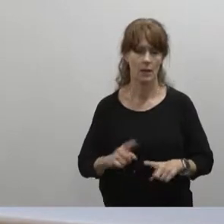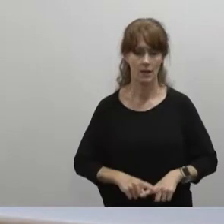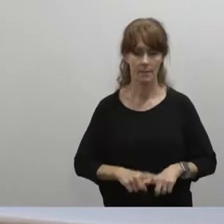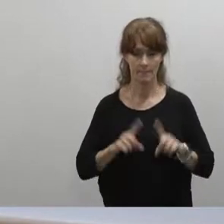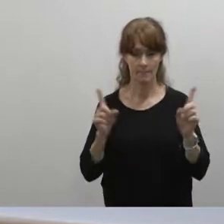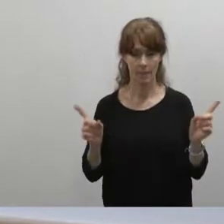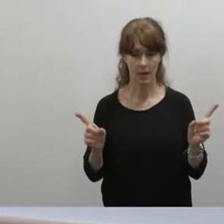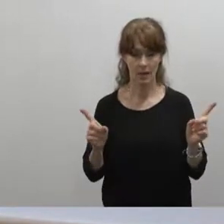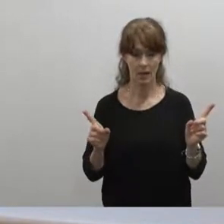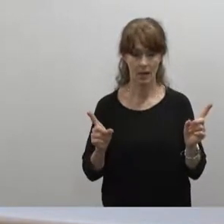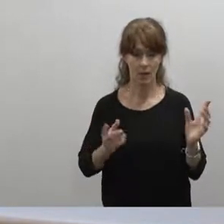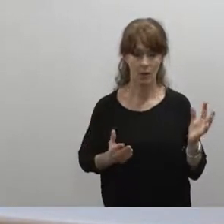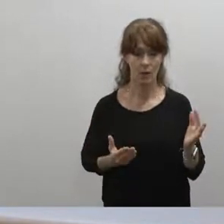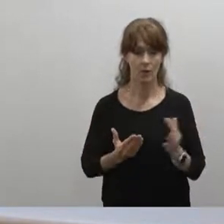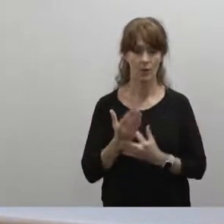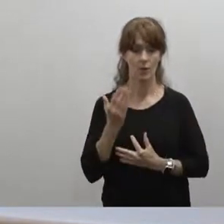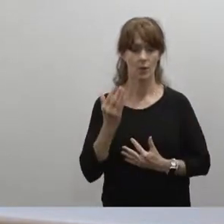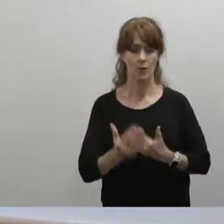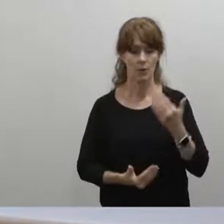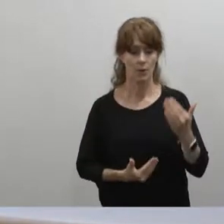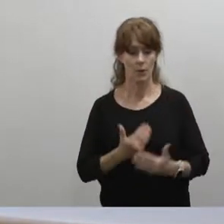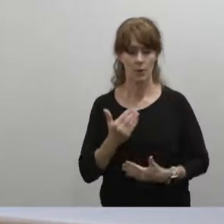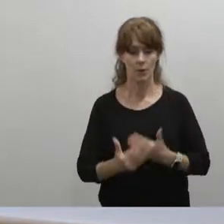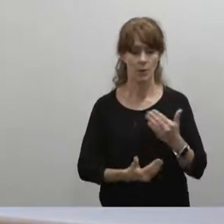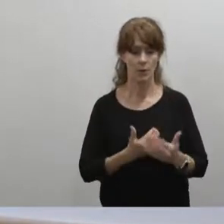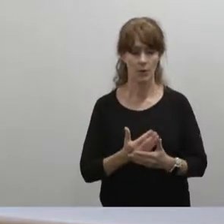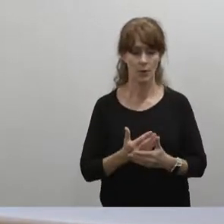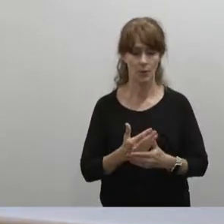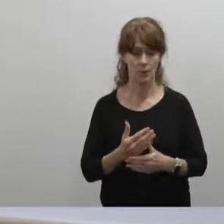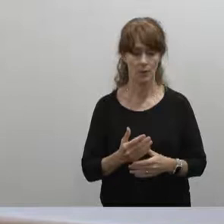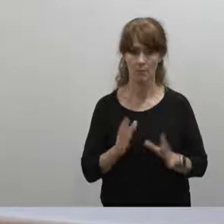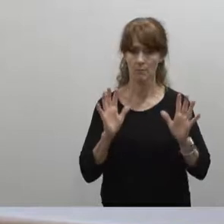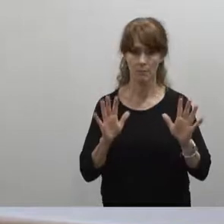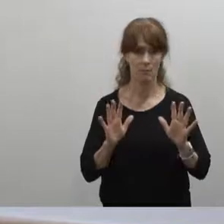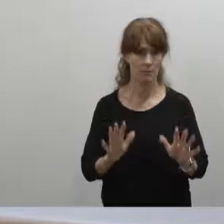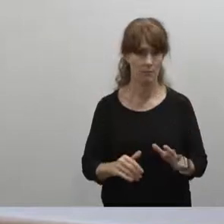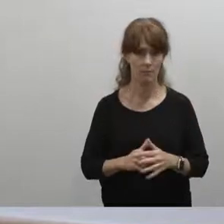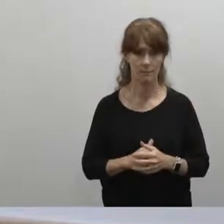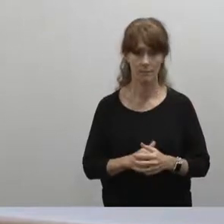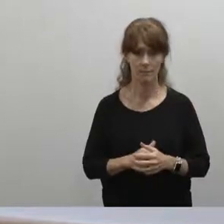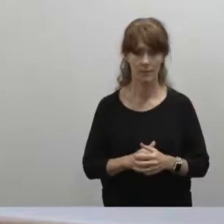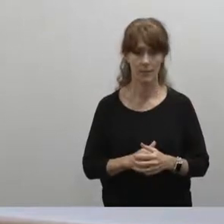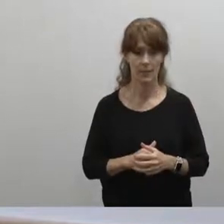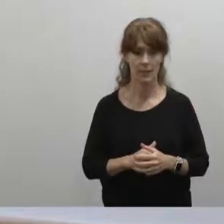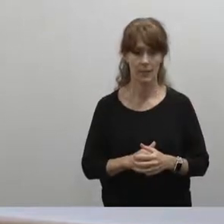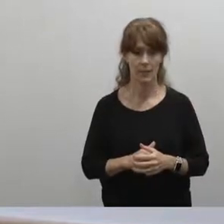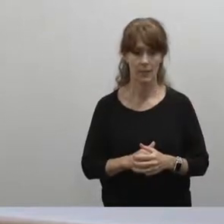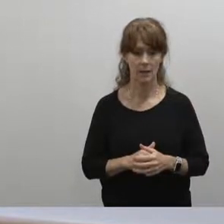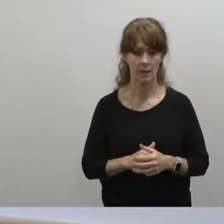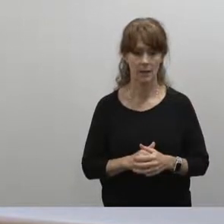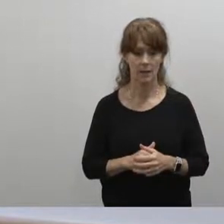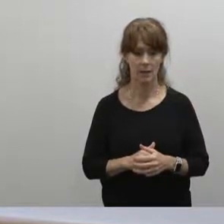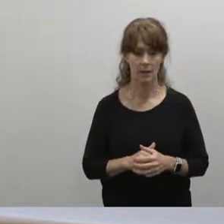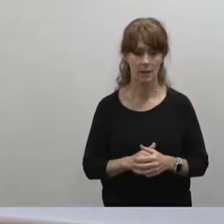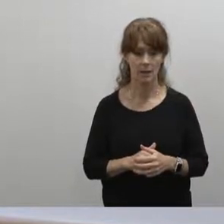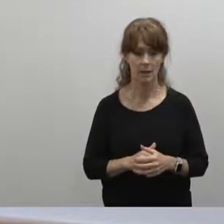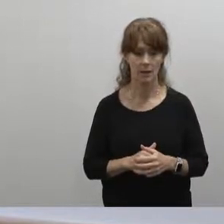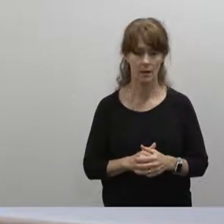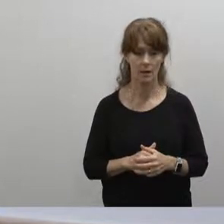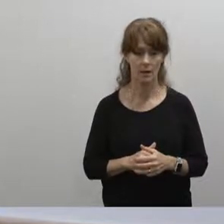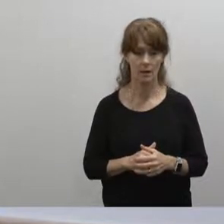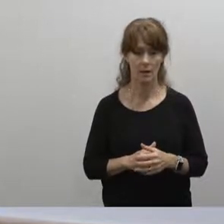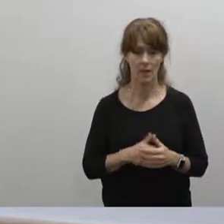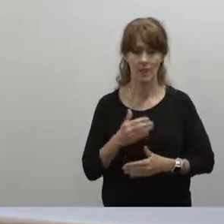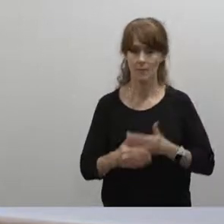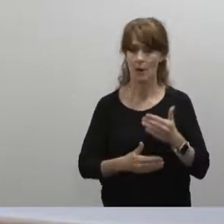cho nam bì bàn mà phê môi hồi bình tọa tới khi nhóm bàn thuê ca châu rùm châm này khi nông ca cài prai